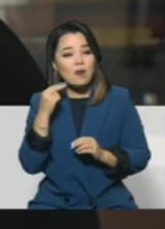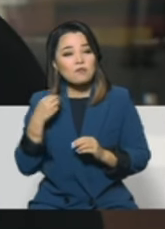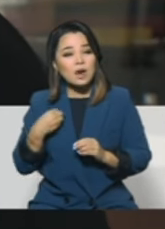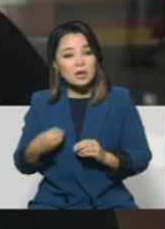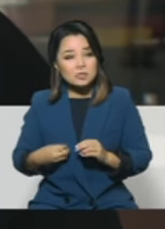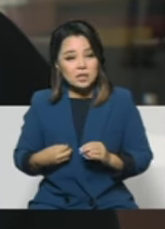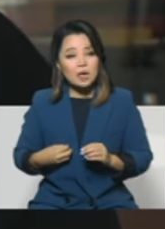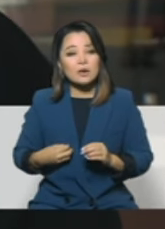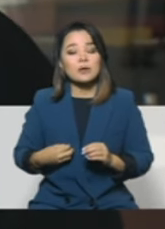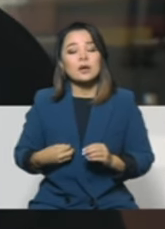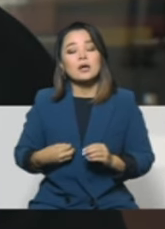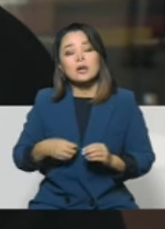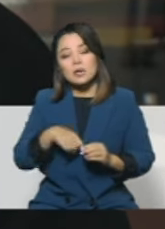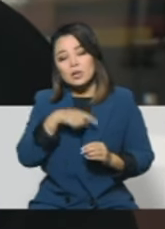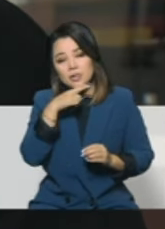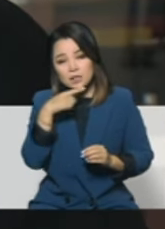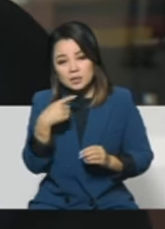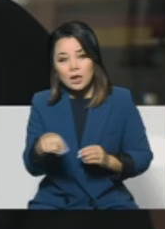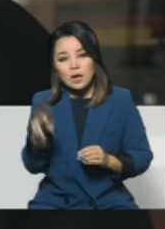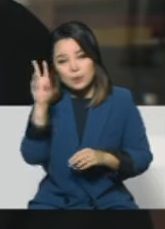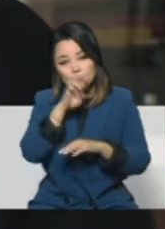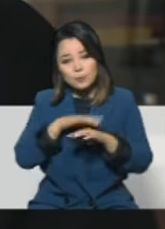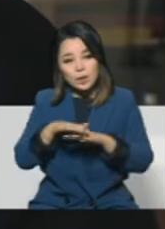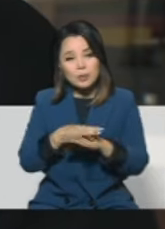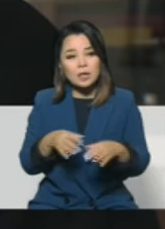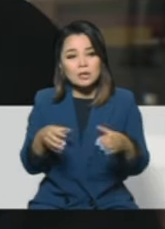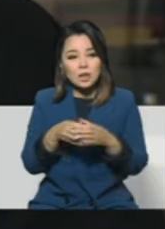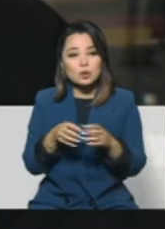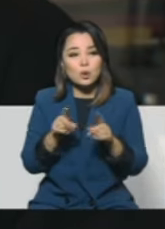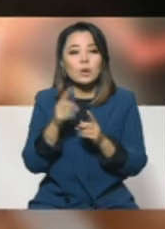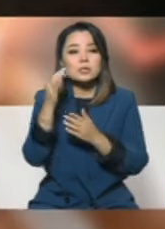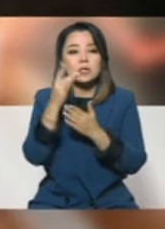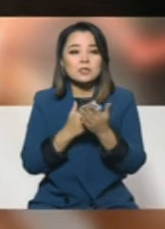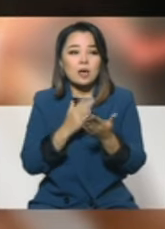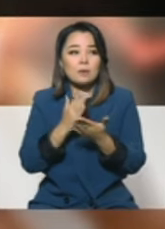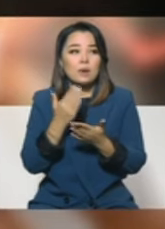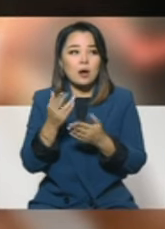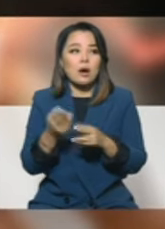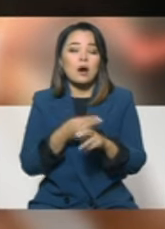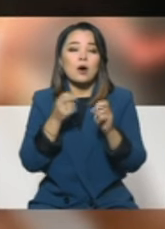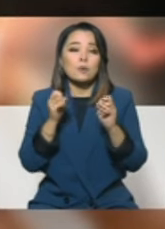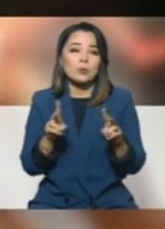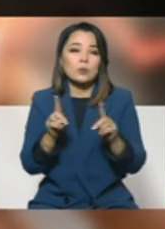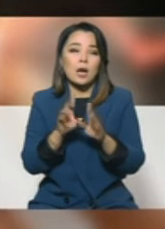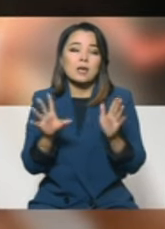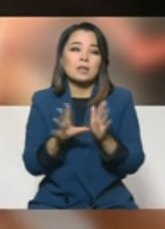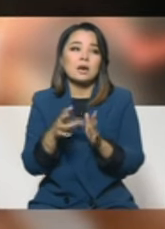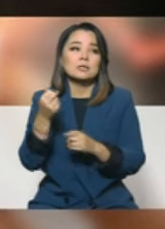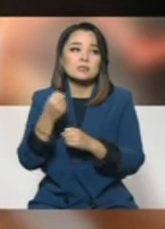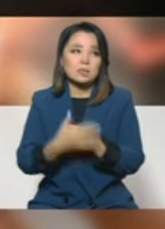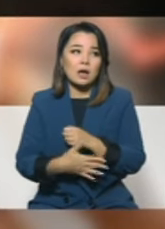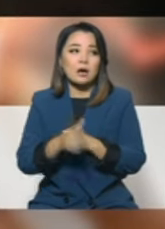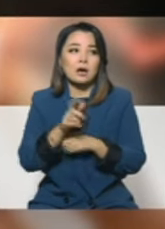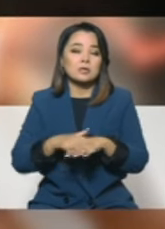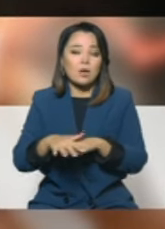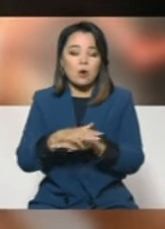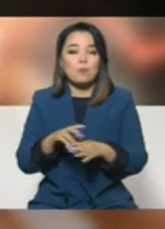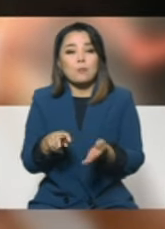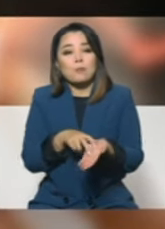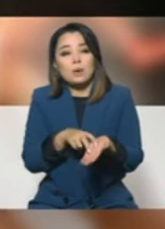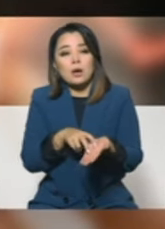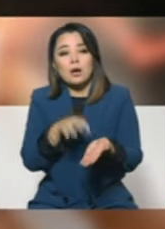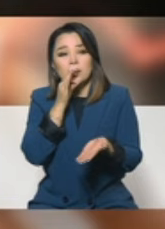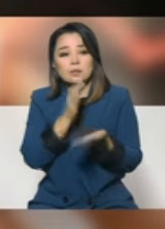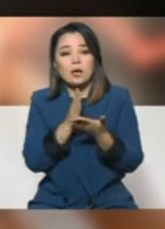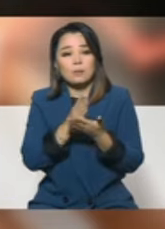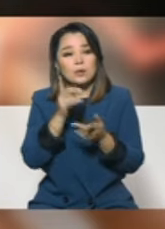Франция болсын, Ресей болсын осы мемлекеттердің тізгінде. Қауіпсіздігі. Атом электр станциясы десе, адамдарда фобия бар екені